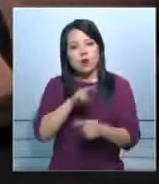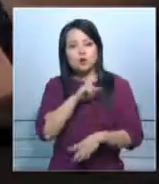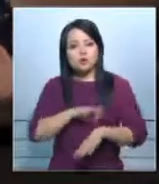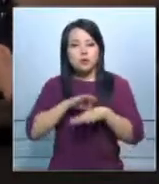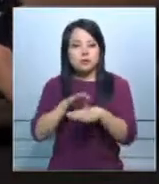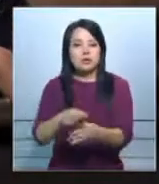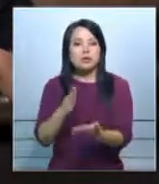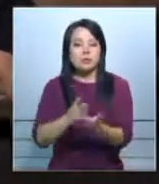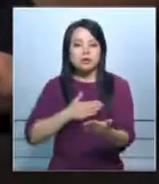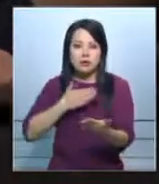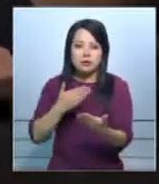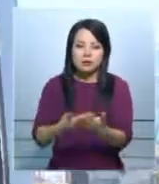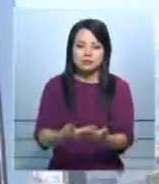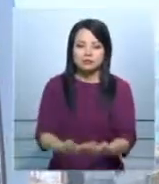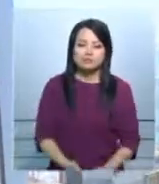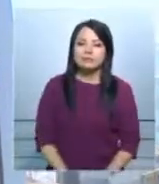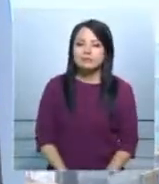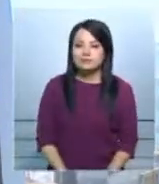жатыр.